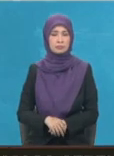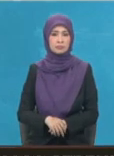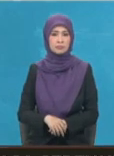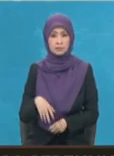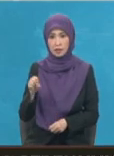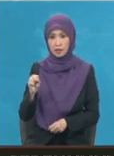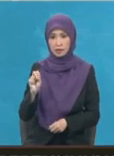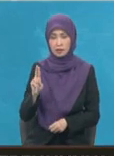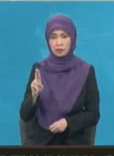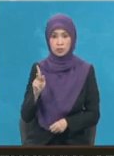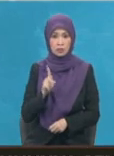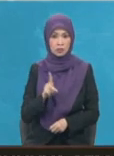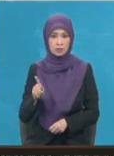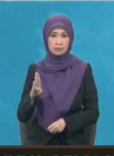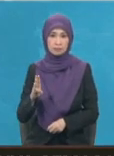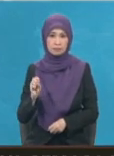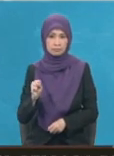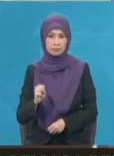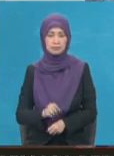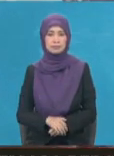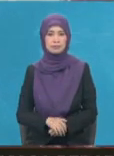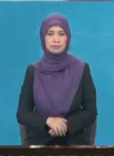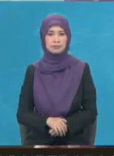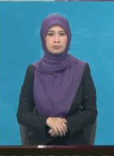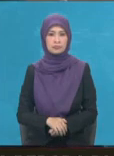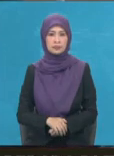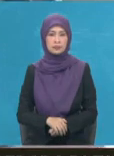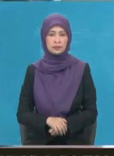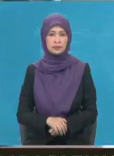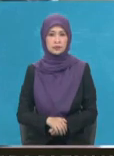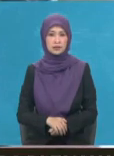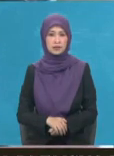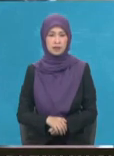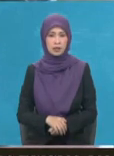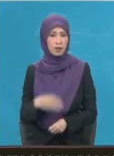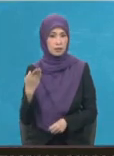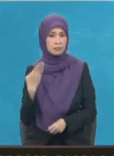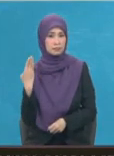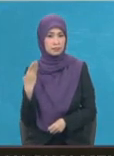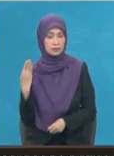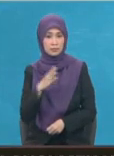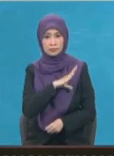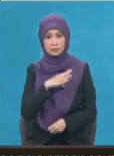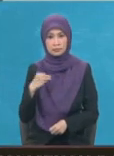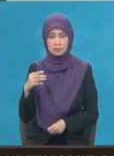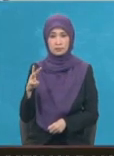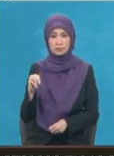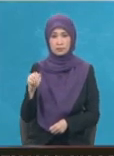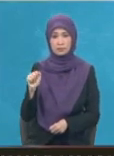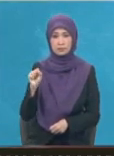sukan antara pengisian program termasuk kemahiran ke usahawanan di peringkat asas dan peringkat Master